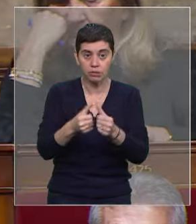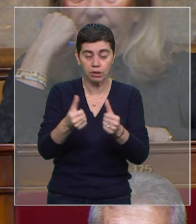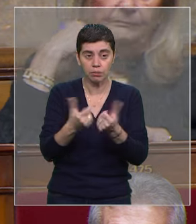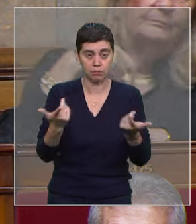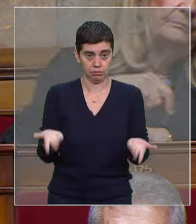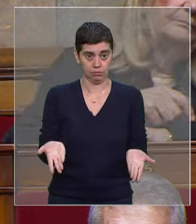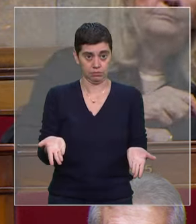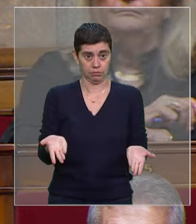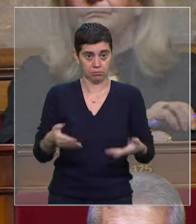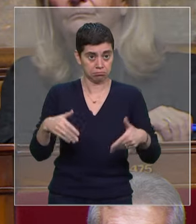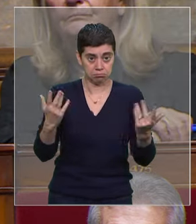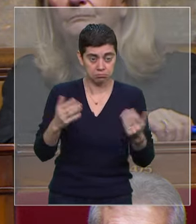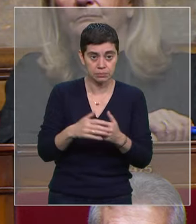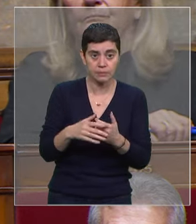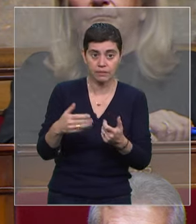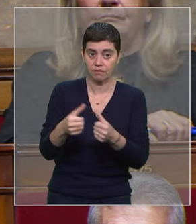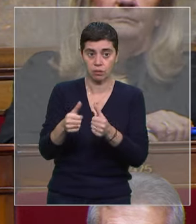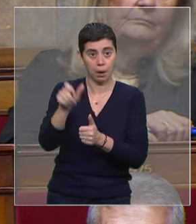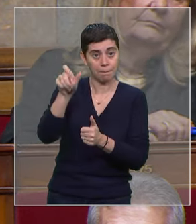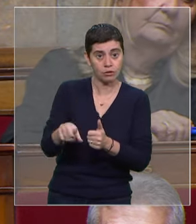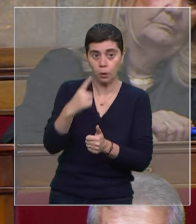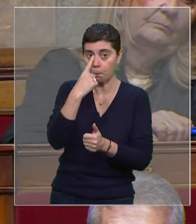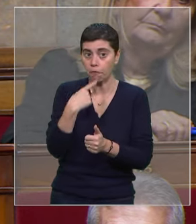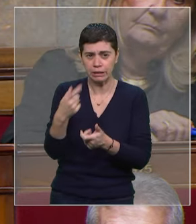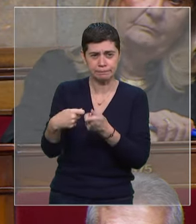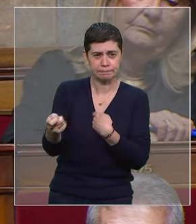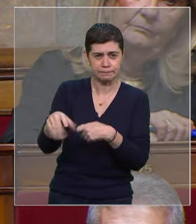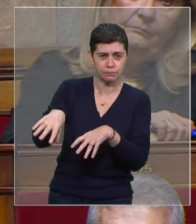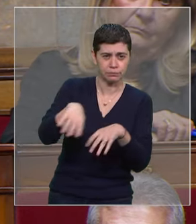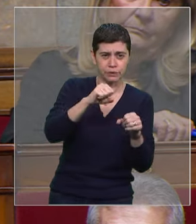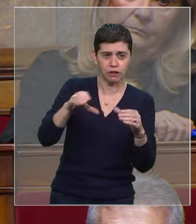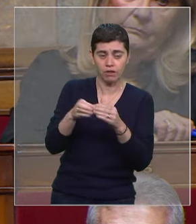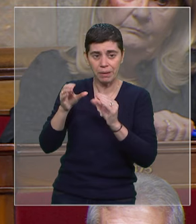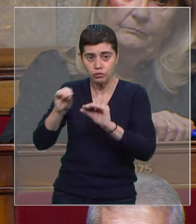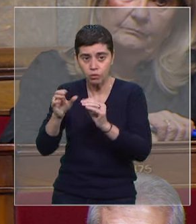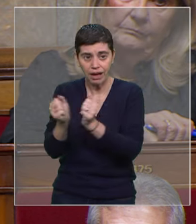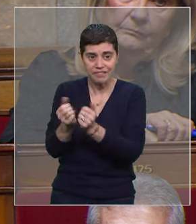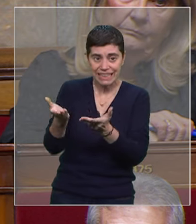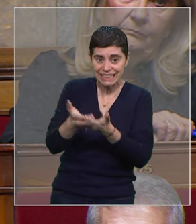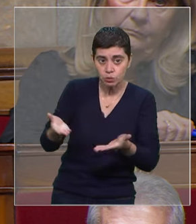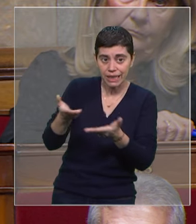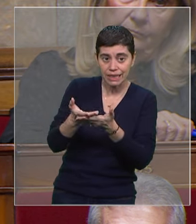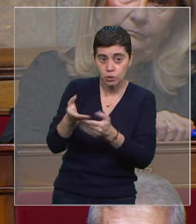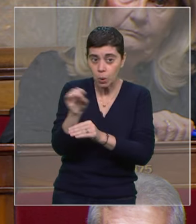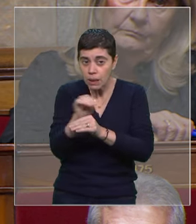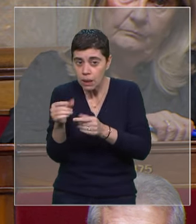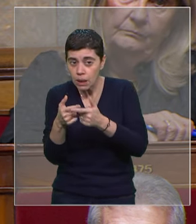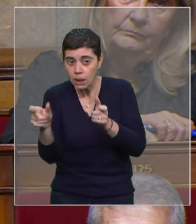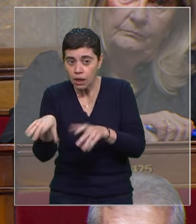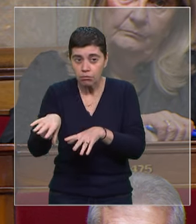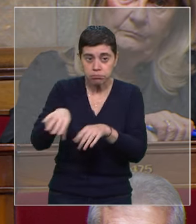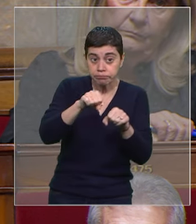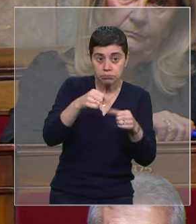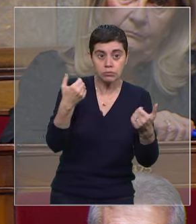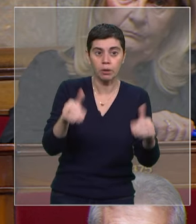ainsi pris en tentant de mettre sur le terrain des personnes absolument pas formées à des situations absolument atypiques. Ma question est donc